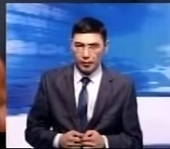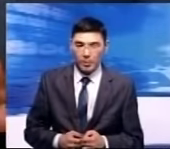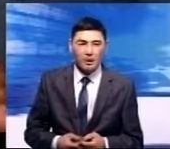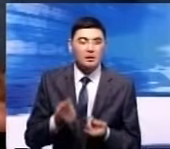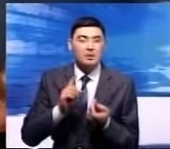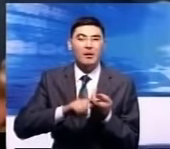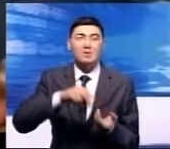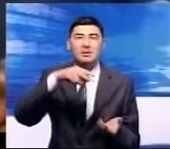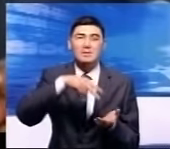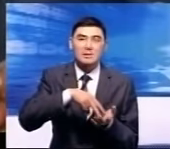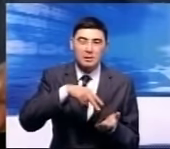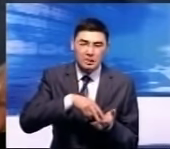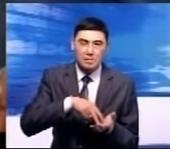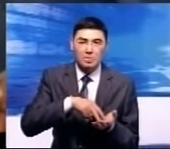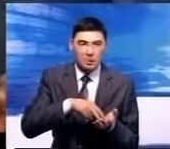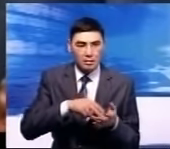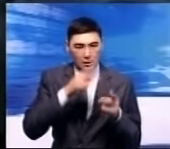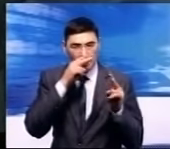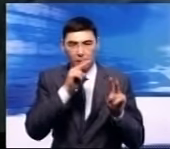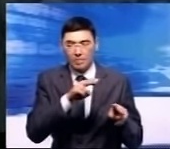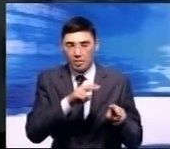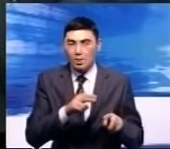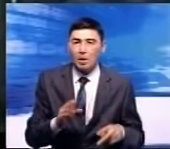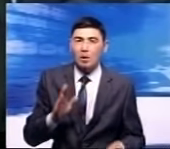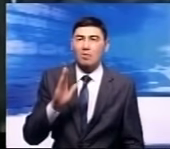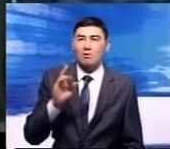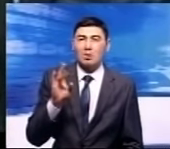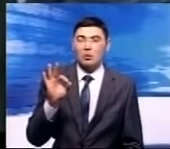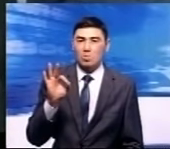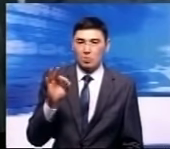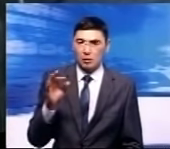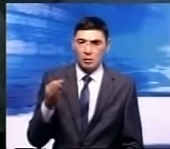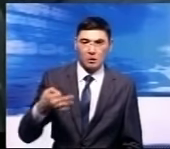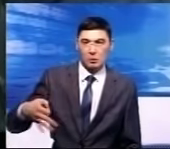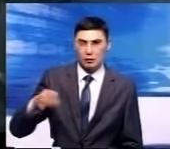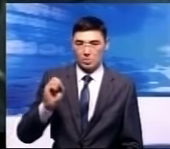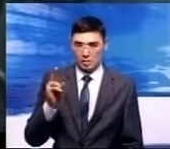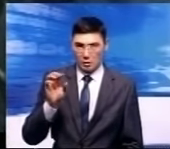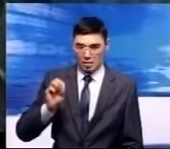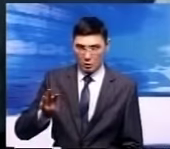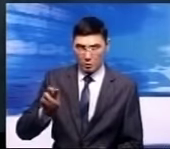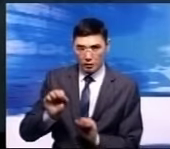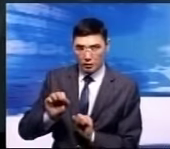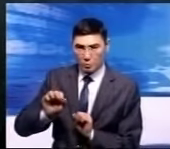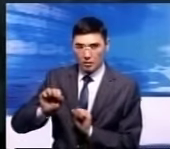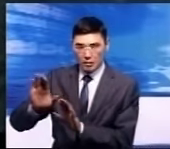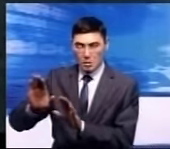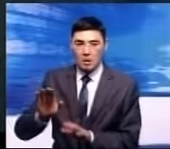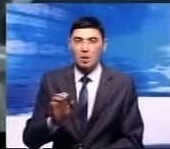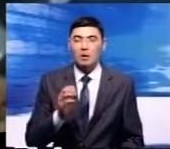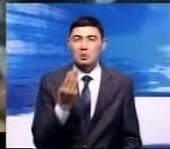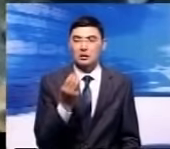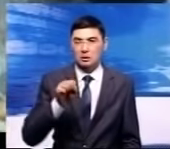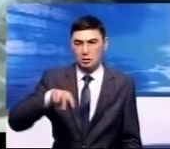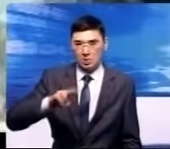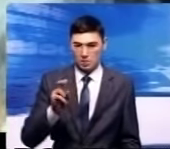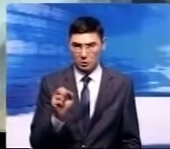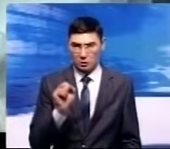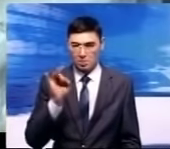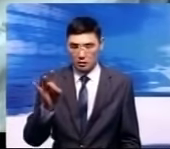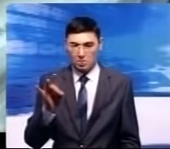ценовой политики ярмарку посетил заместитель акима Восточно-Казахстанской области Шалкар Байбеков, который, пройдя по торговым рядам,